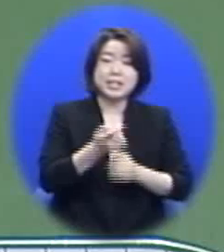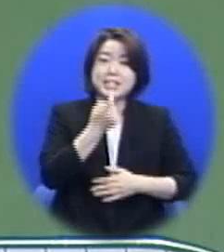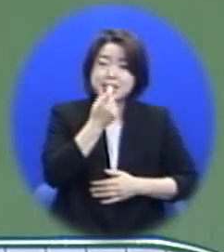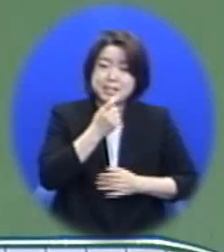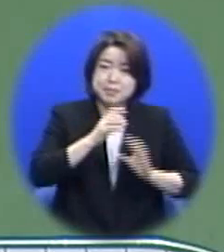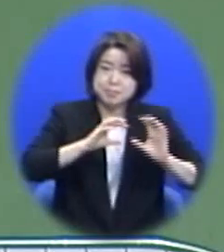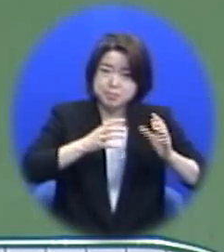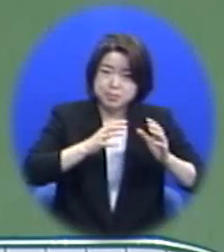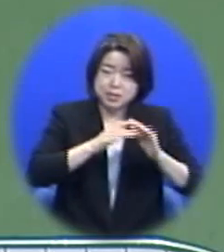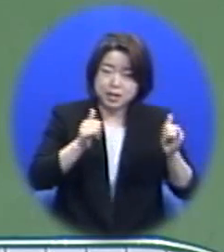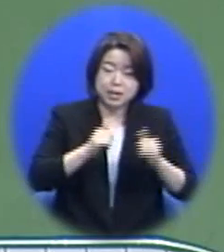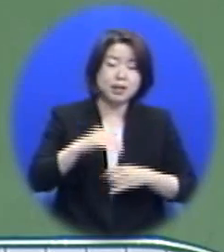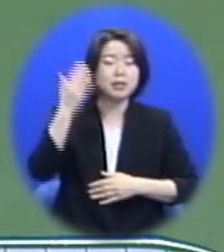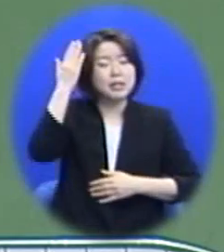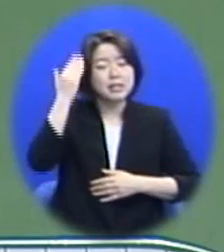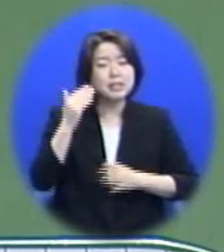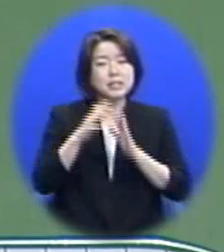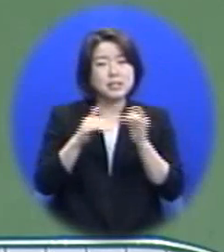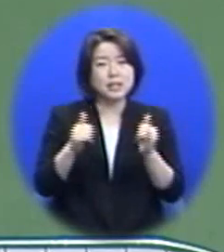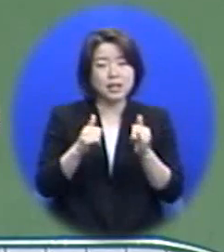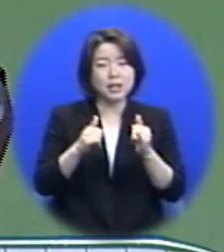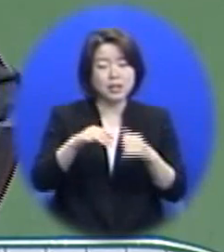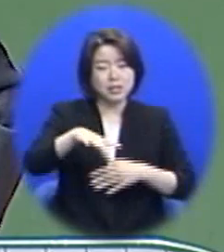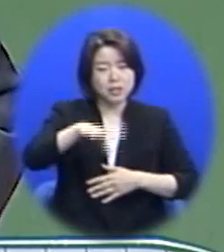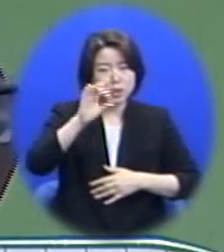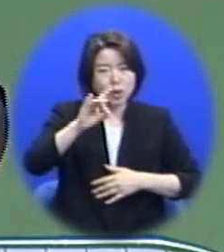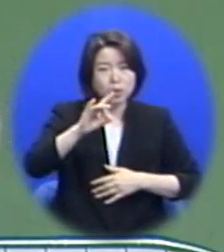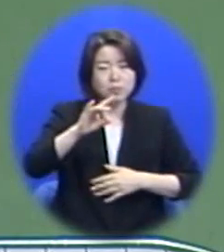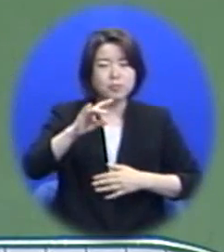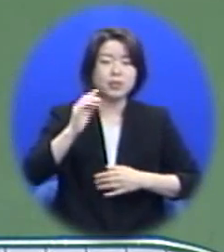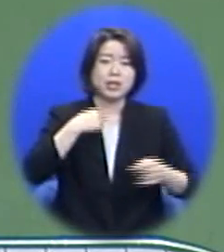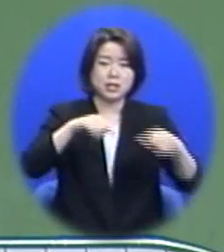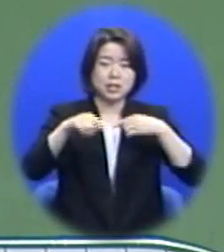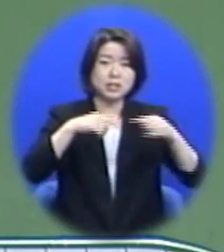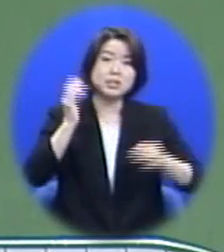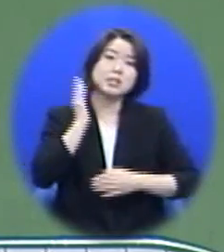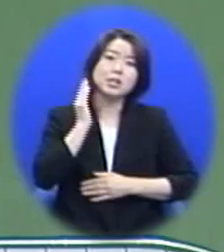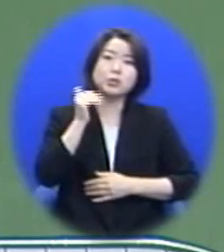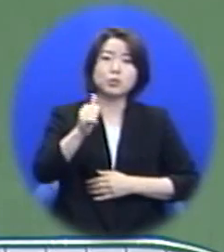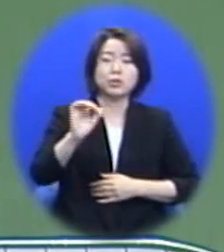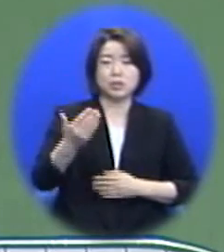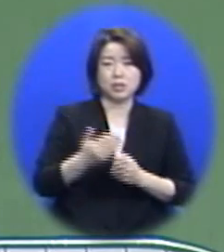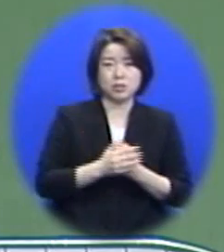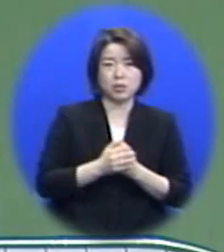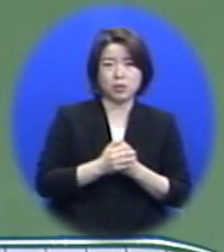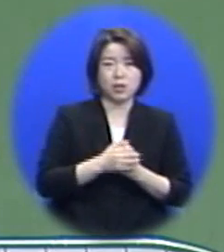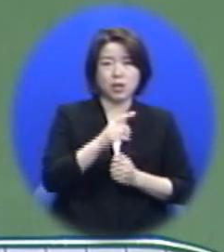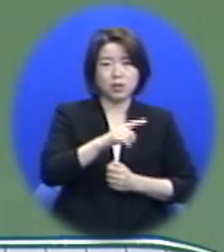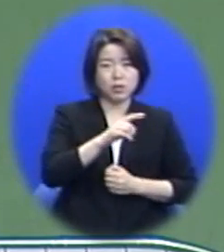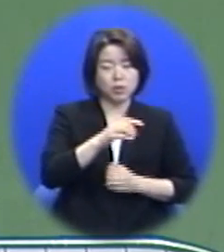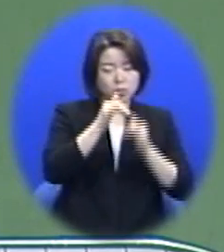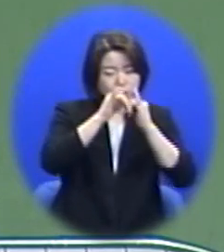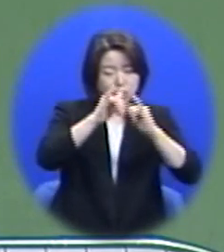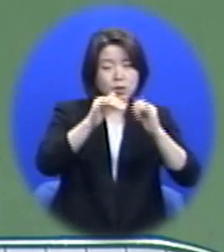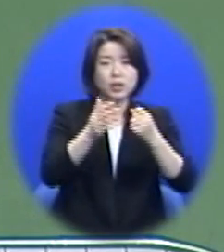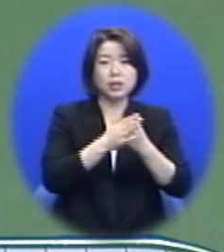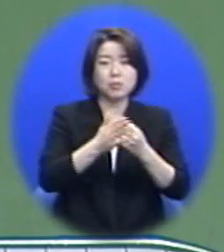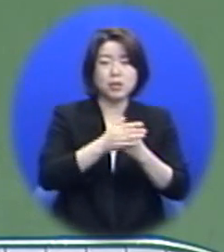첫 대통이 되었습니다 그의인 노벨평화상을 받도